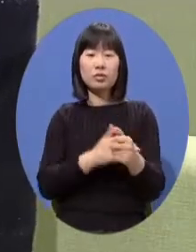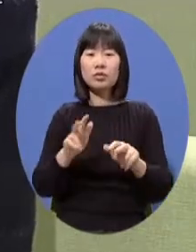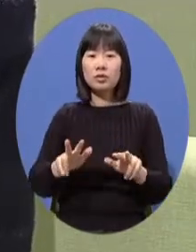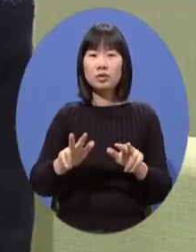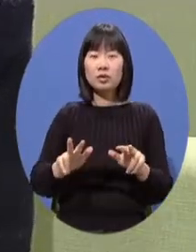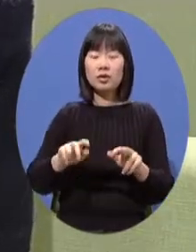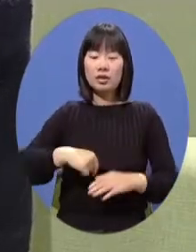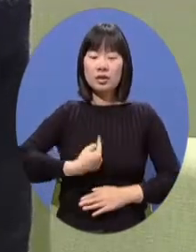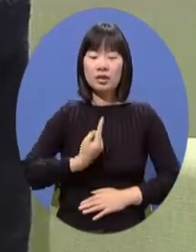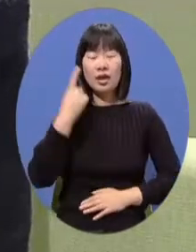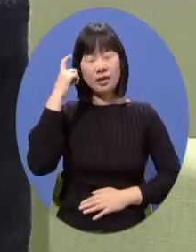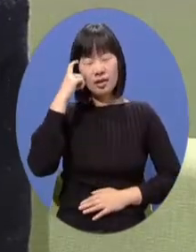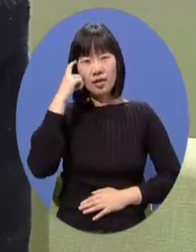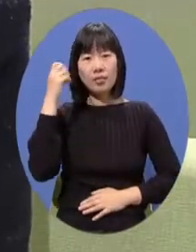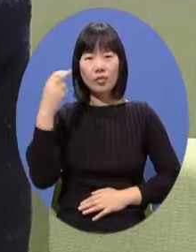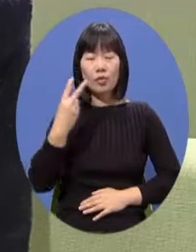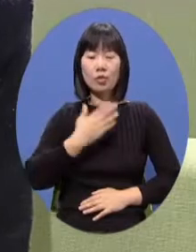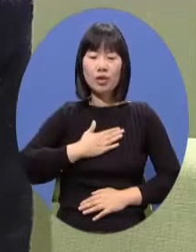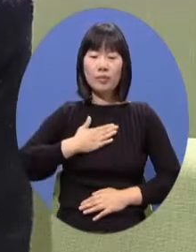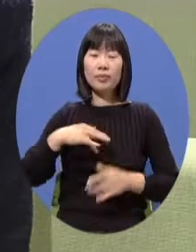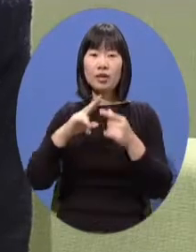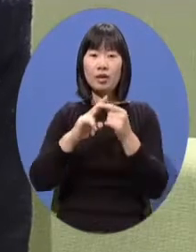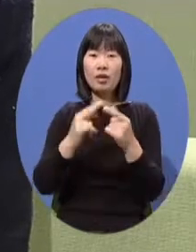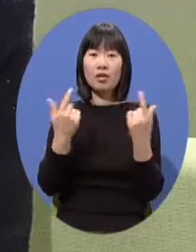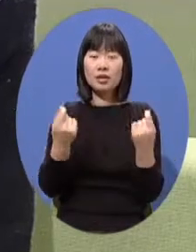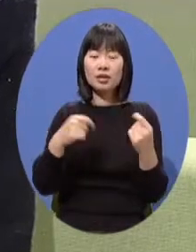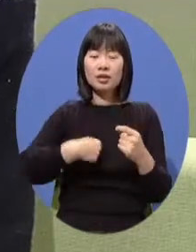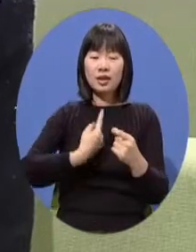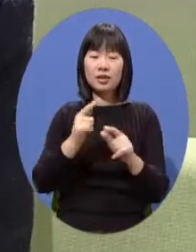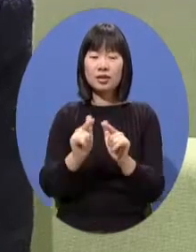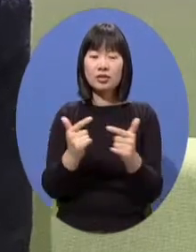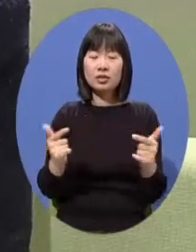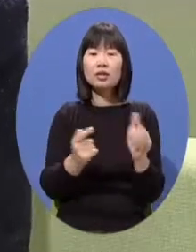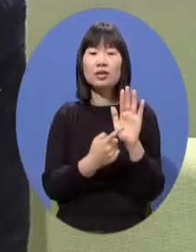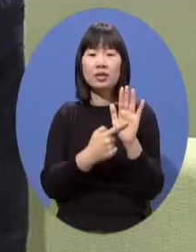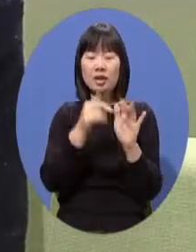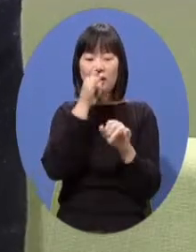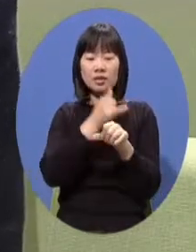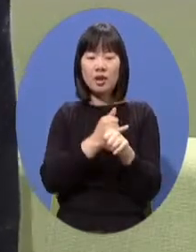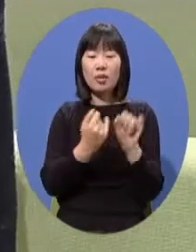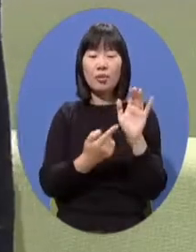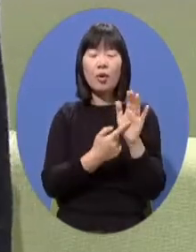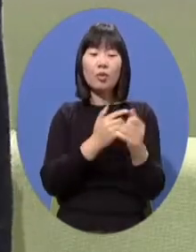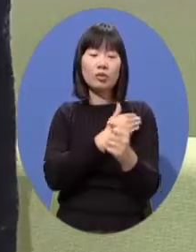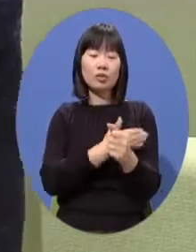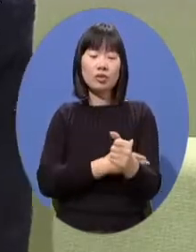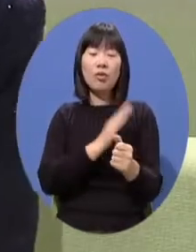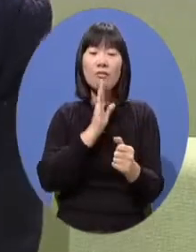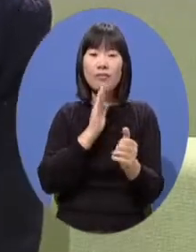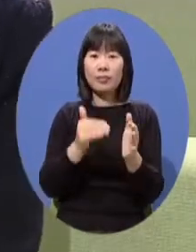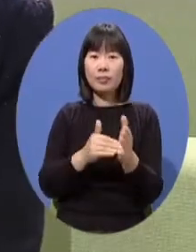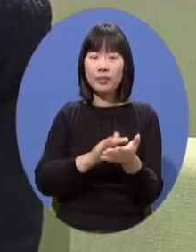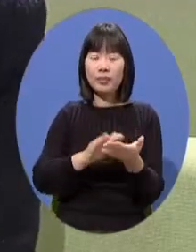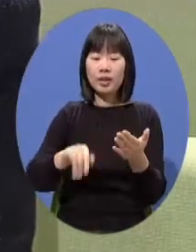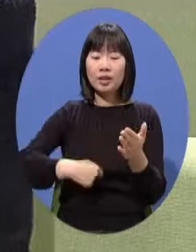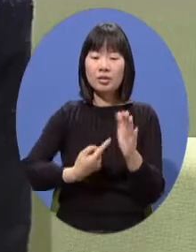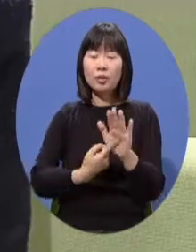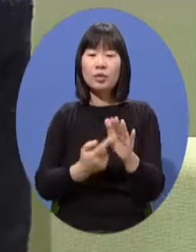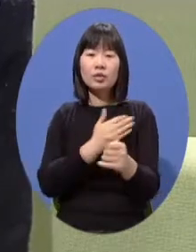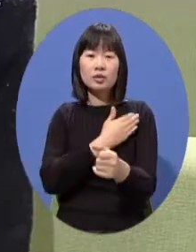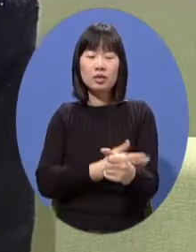사실은 자신의 생각이나 감정과 같은 자기 것들을 드러내서 표현할 수 있는 능력인데 이 자기